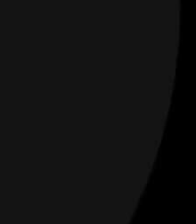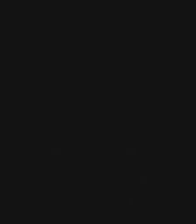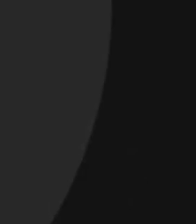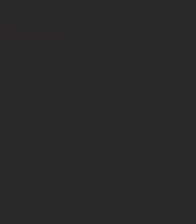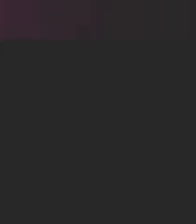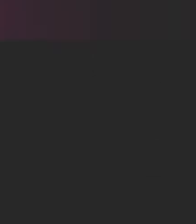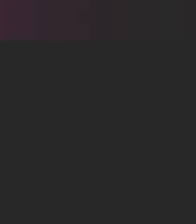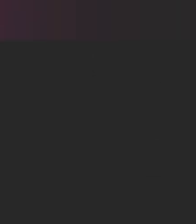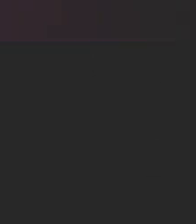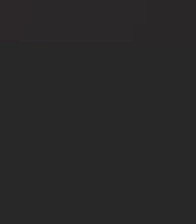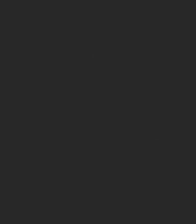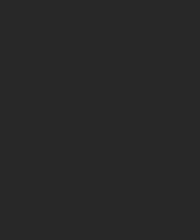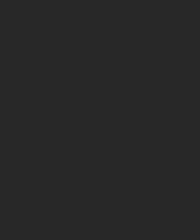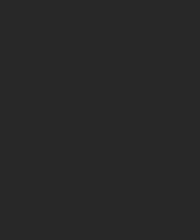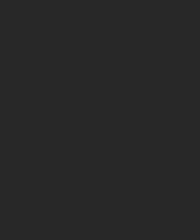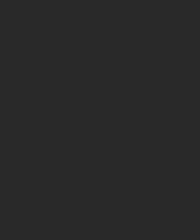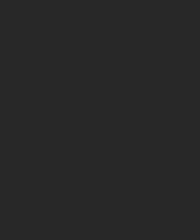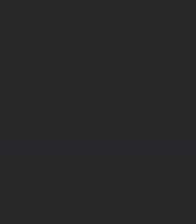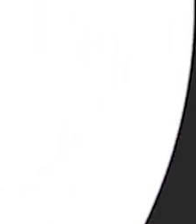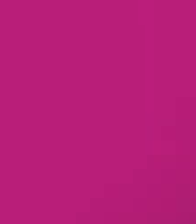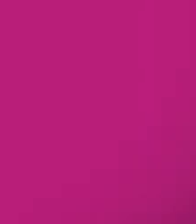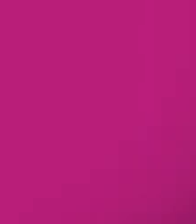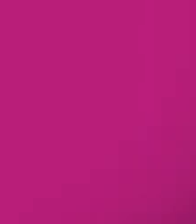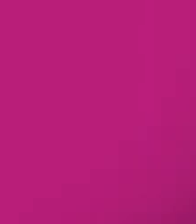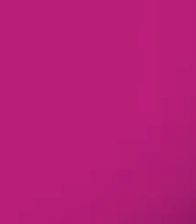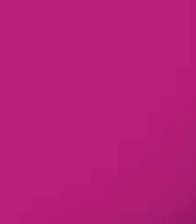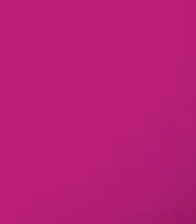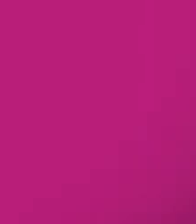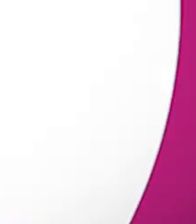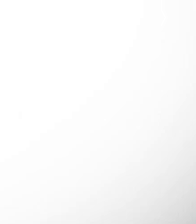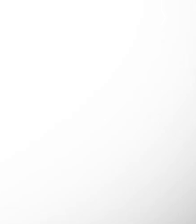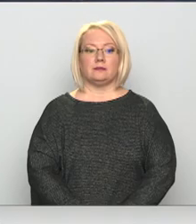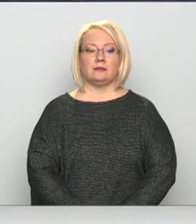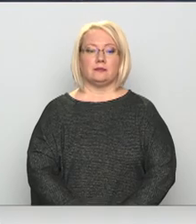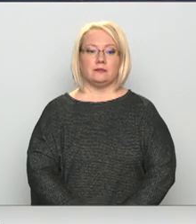Re! Viss ēters ir te!